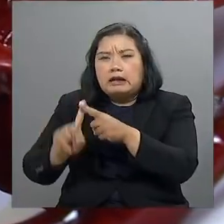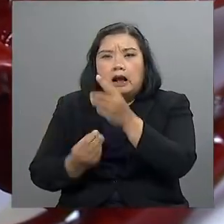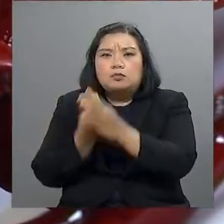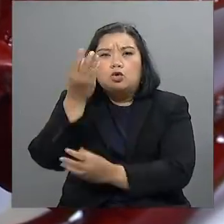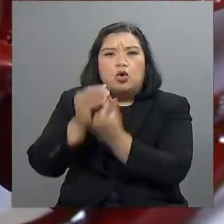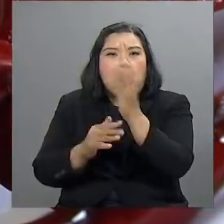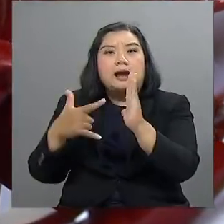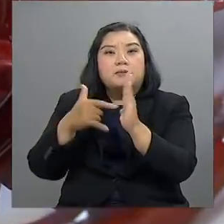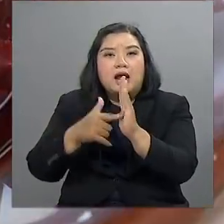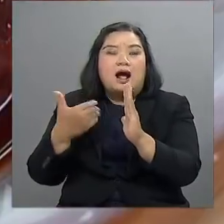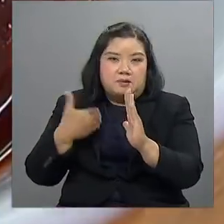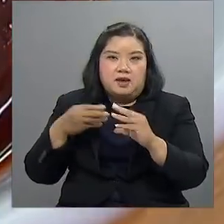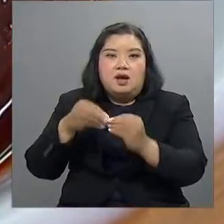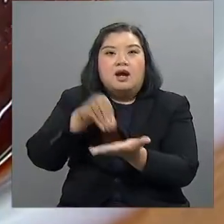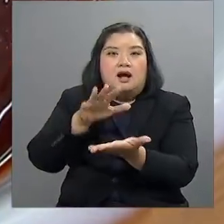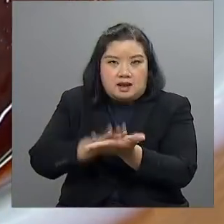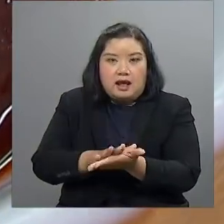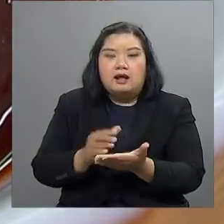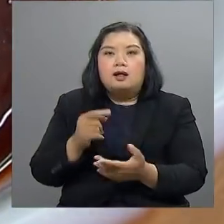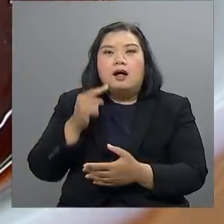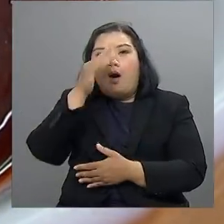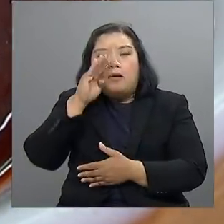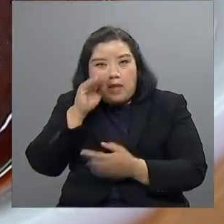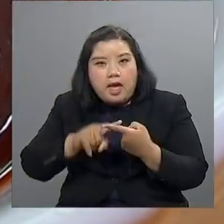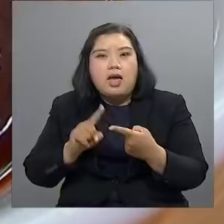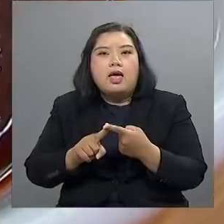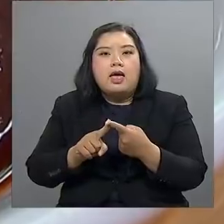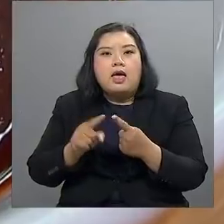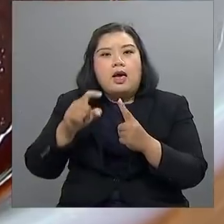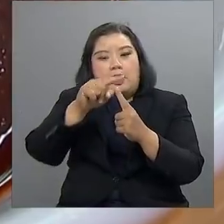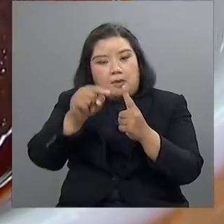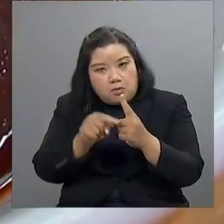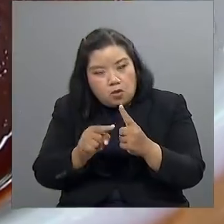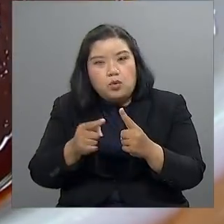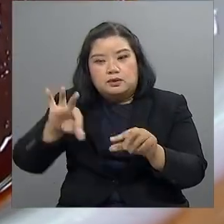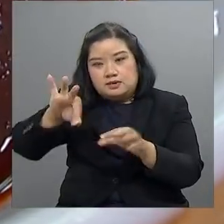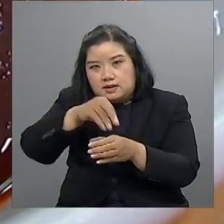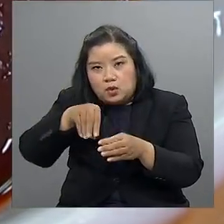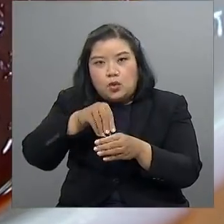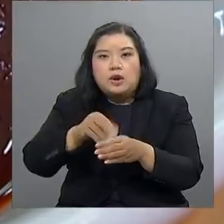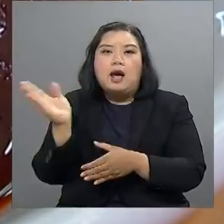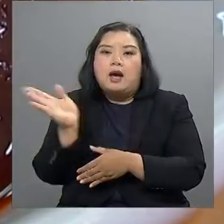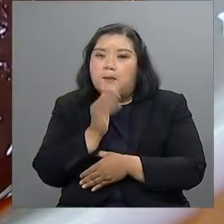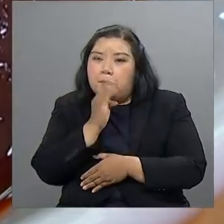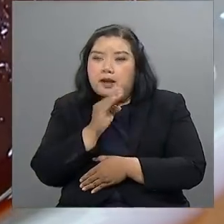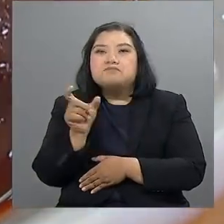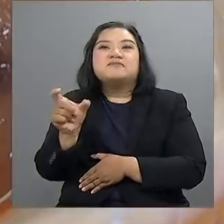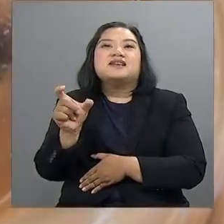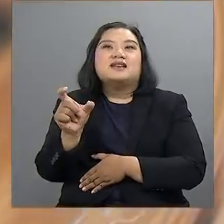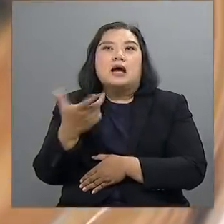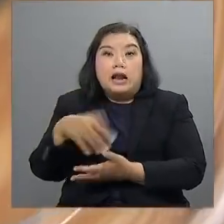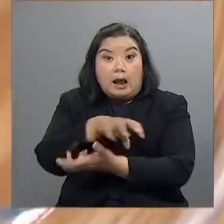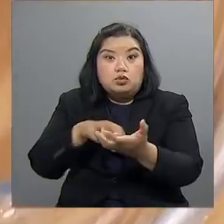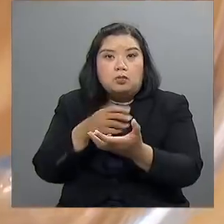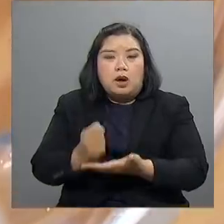ไคร้หอมแดงใบมะกรูดแม้กระทั่งพริกนะคะถ้ามาผสมรวมกันปุ๊บนะคะเขาจะทำให้การย่อยและดูดซึมในร่างกายของเราดี